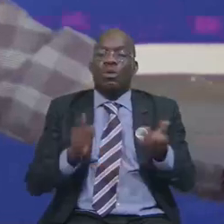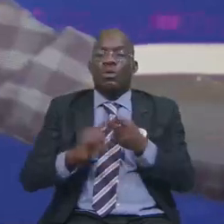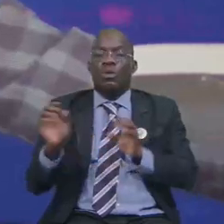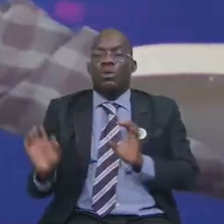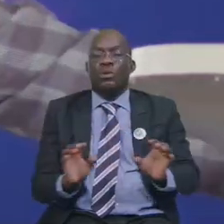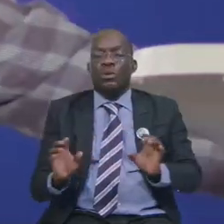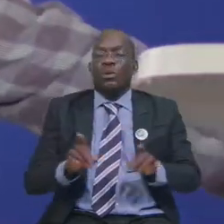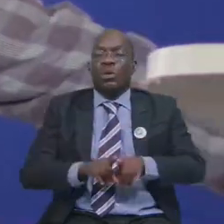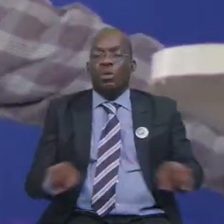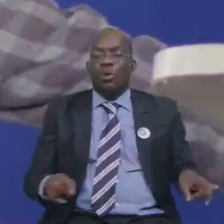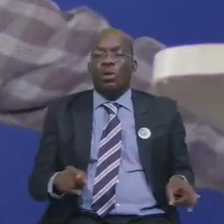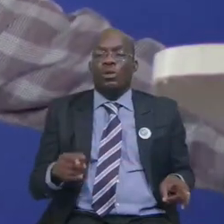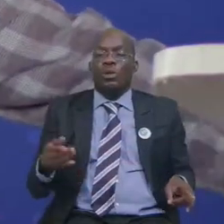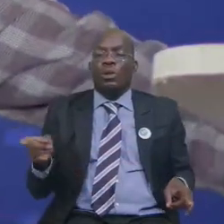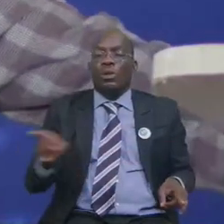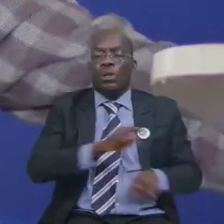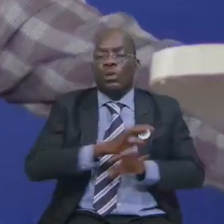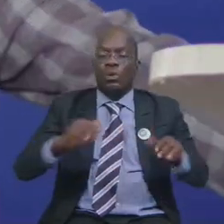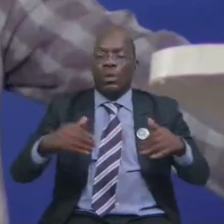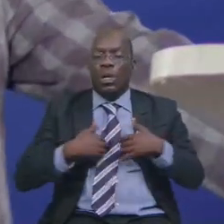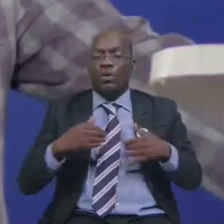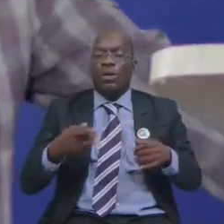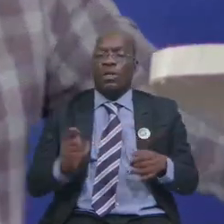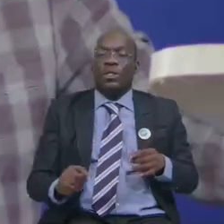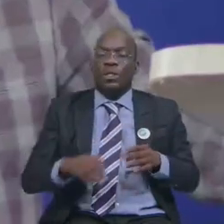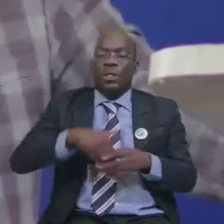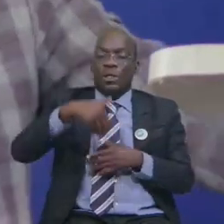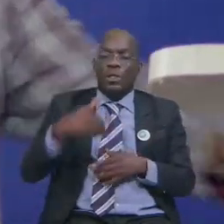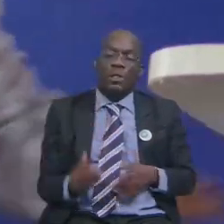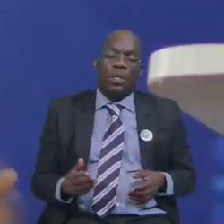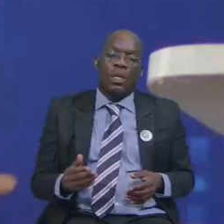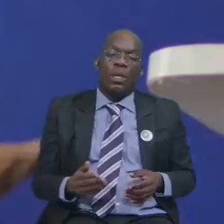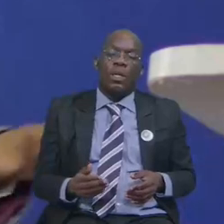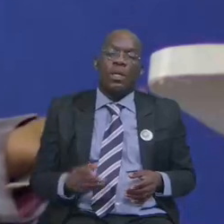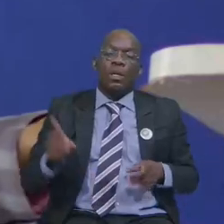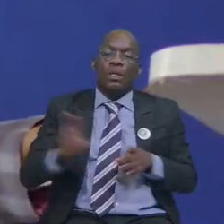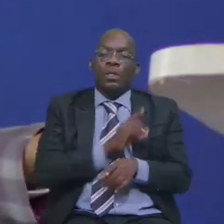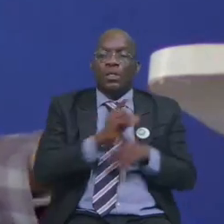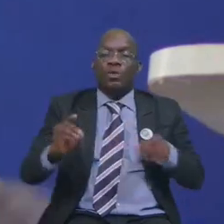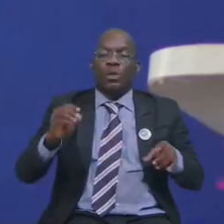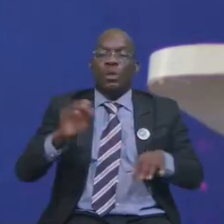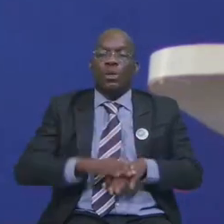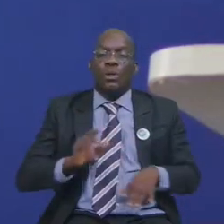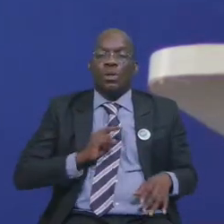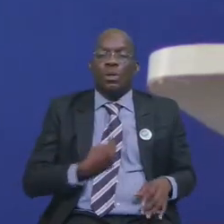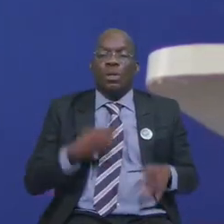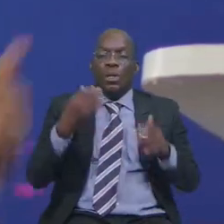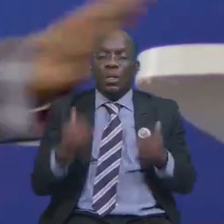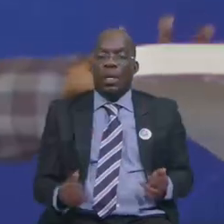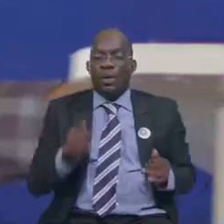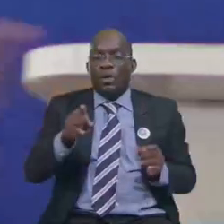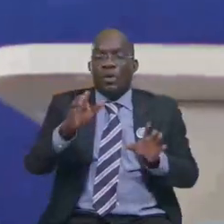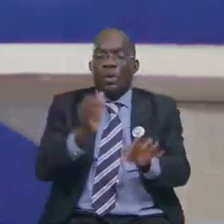ils n'ont plus trop la discussion extérieure alors nous arrivons à l'université